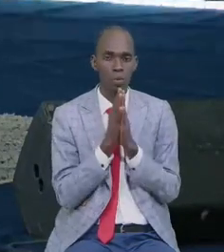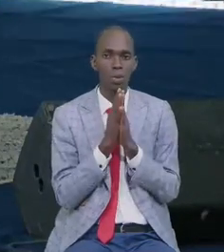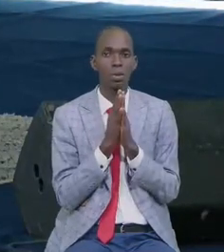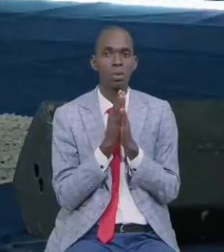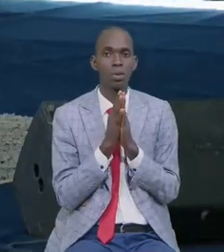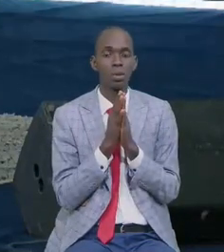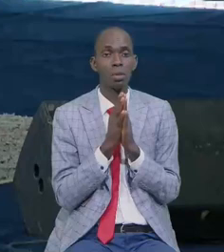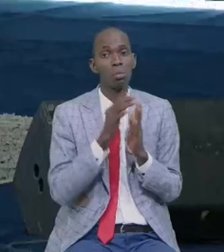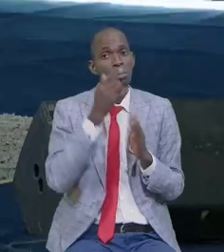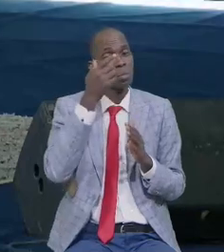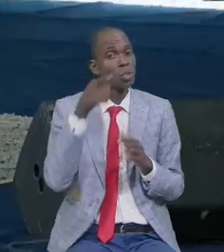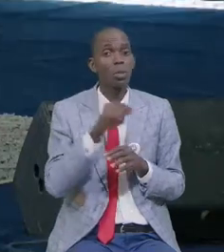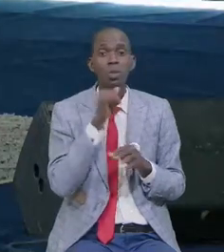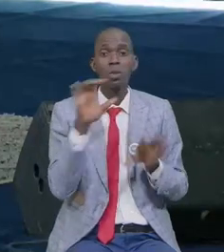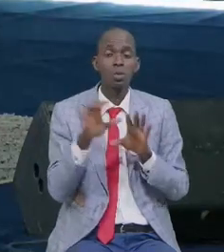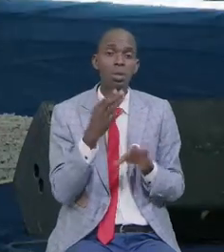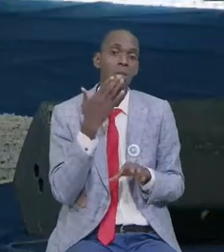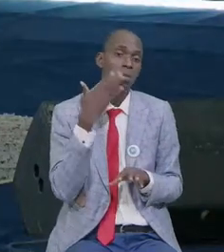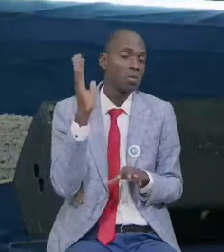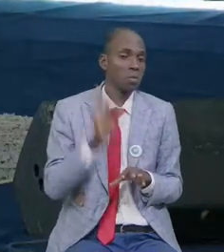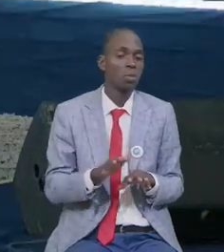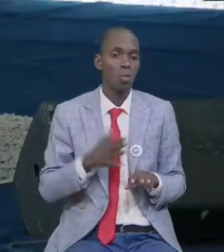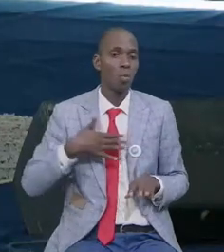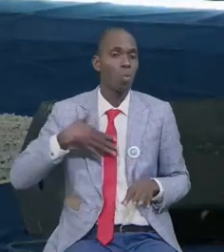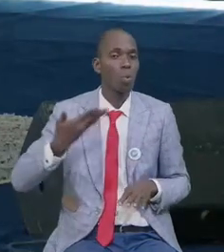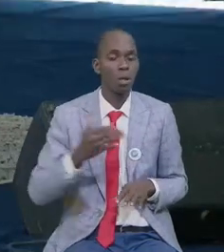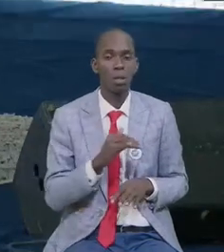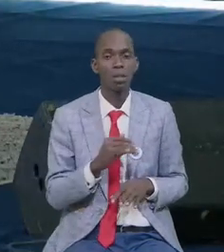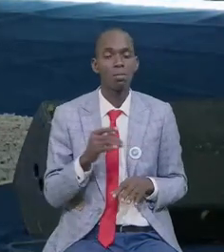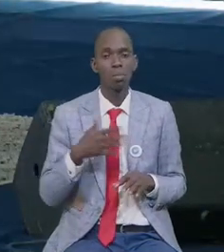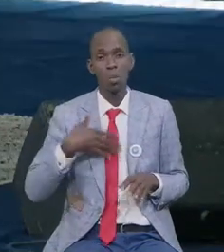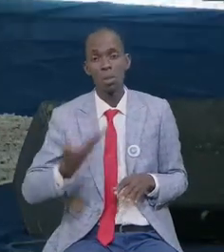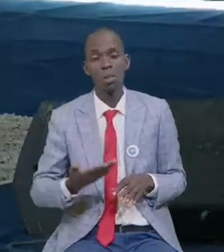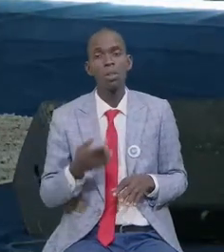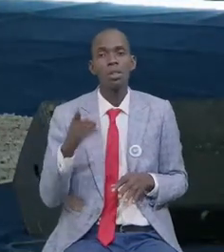ils ne font pas du mal, hein, délibérément, ils ne font rien.